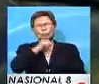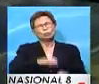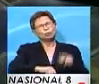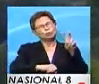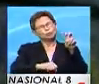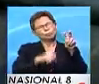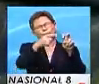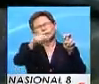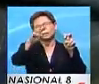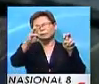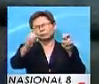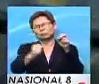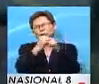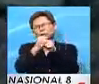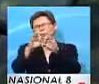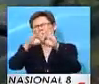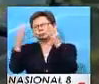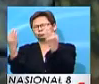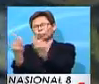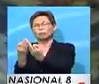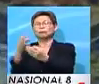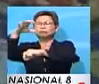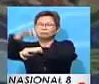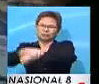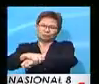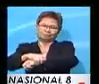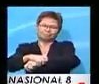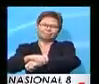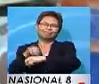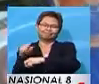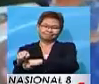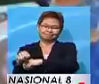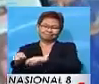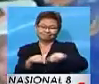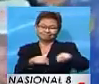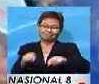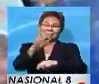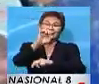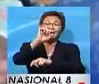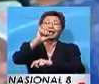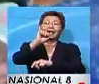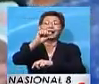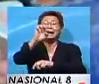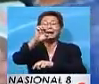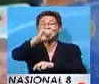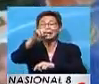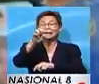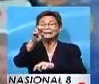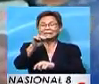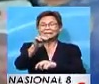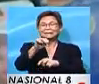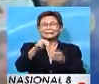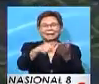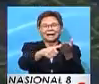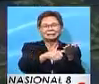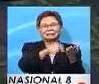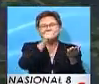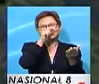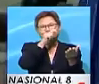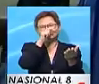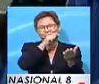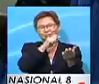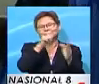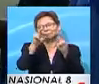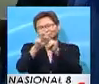20 hingga 60 tahun ditahan mereka dipercayai bertindak sebagai Ejen kepada sindiket IC palsu di kampung